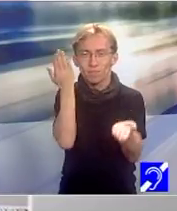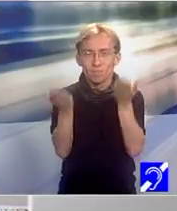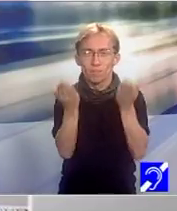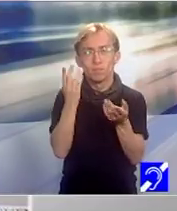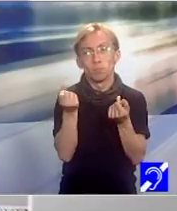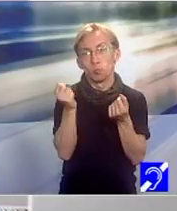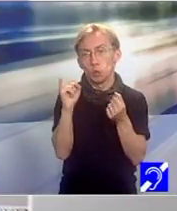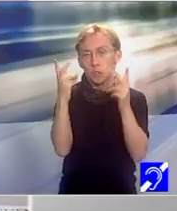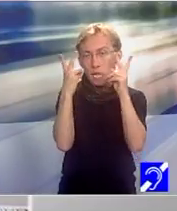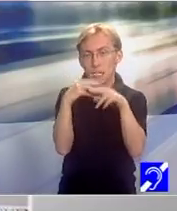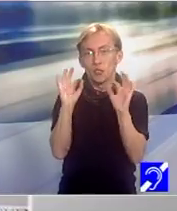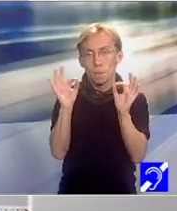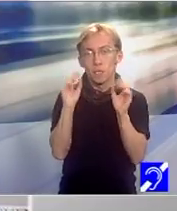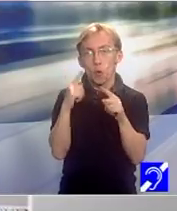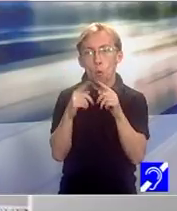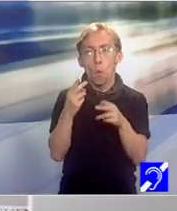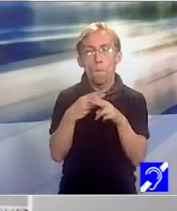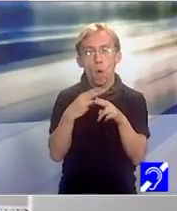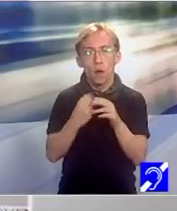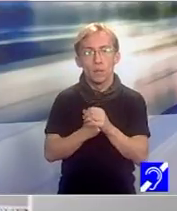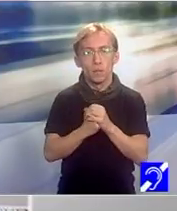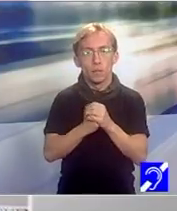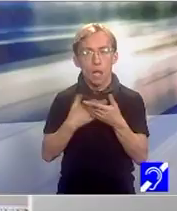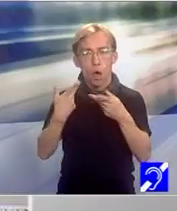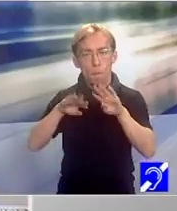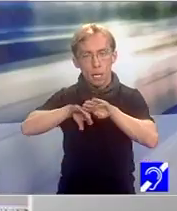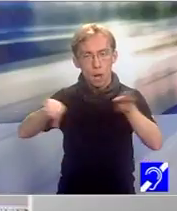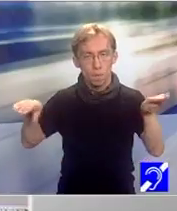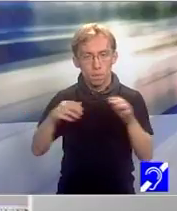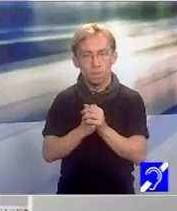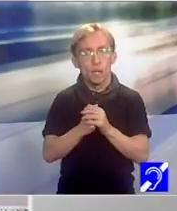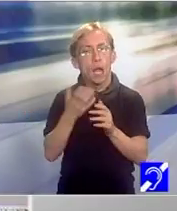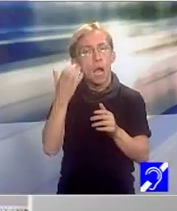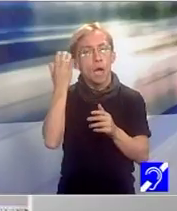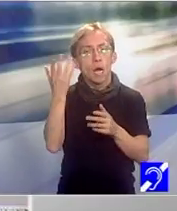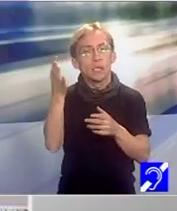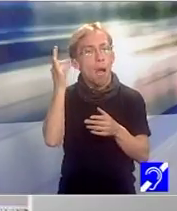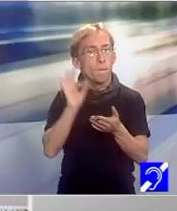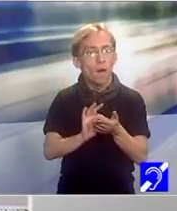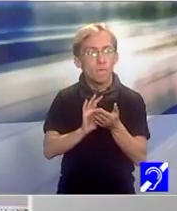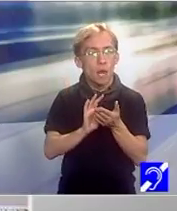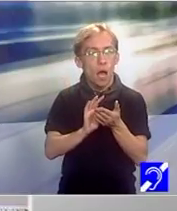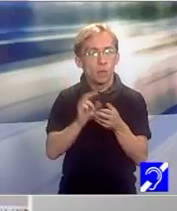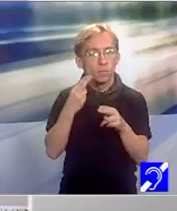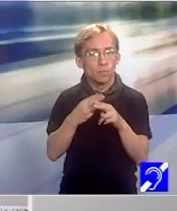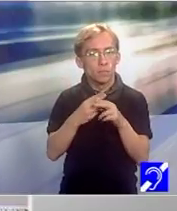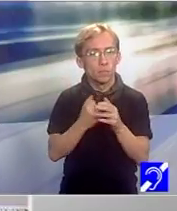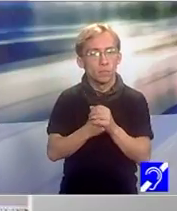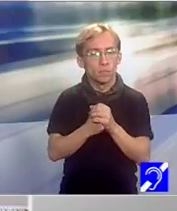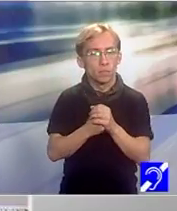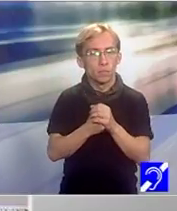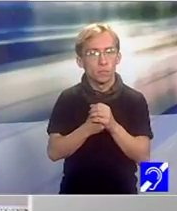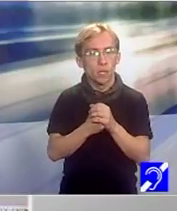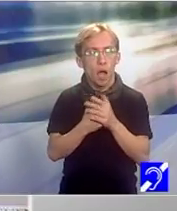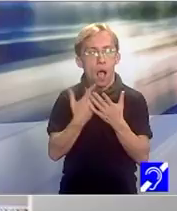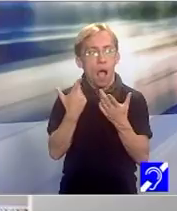bine. Lăsând gluma la o parte, în momentul în care am fost diagnosticată, n-a fost nici moment de depresie, n-a fost nici... a fost